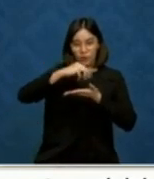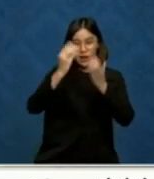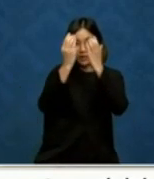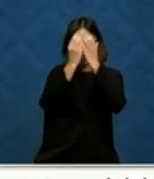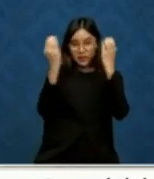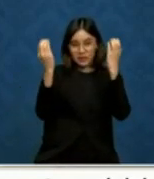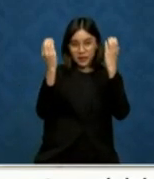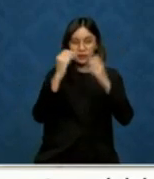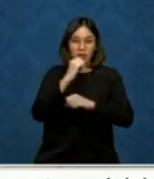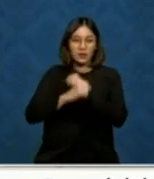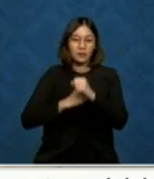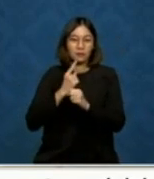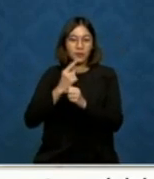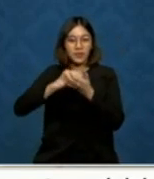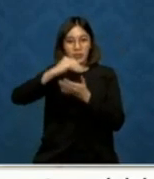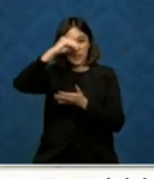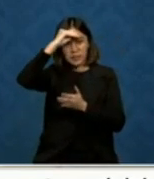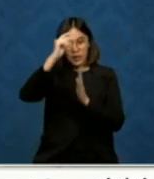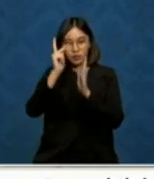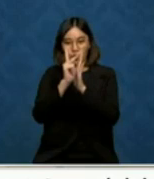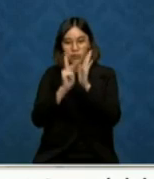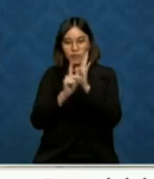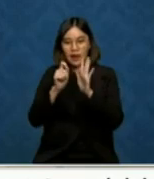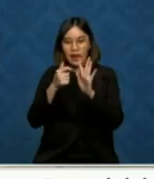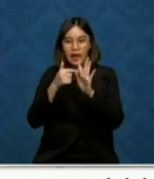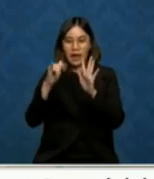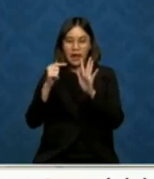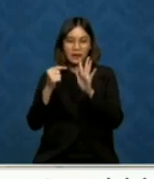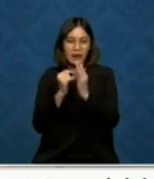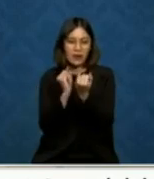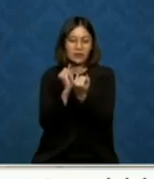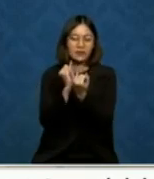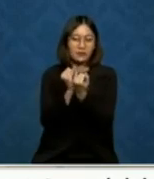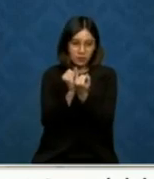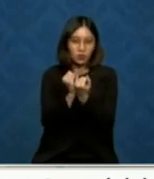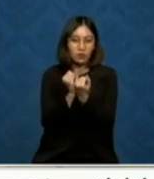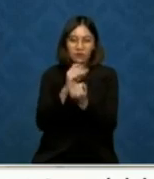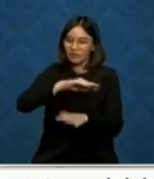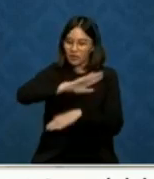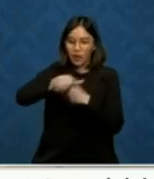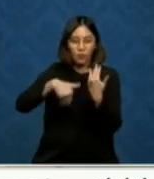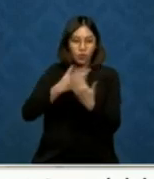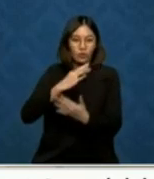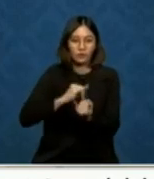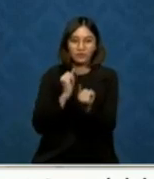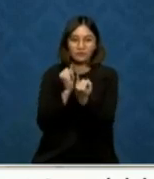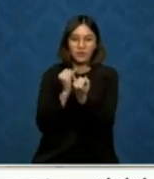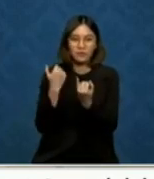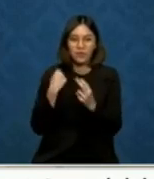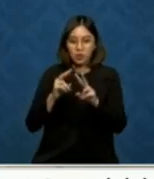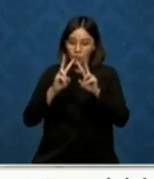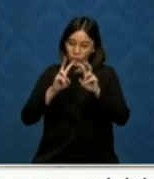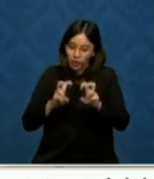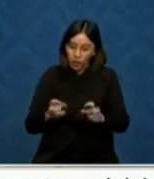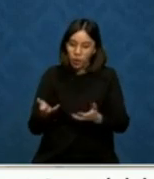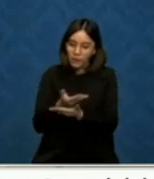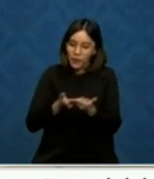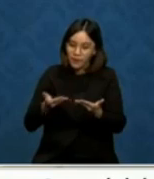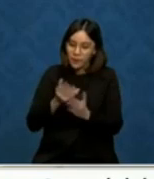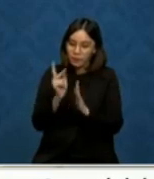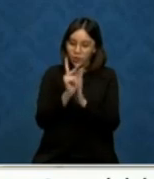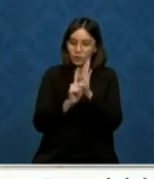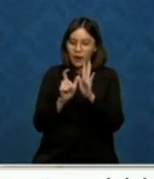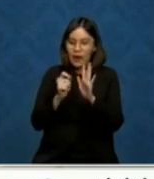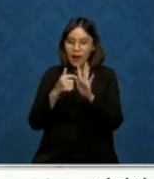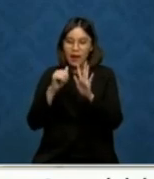อนปีหนึ่งเราเรียนประมวลกฎหมายอาญาเนี่ยเราคุ้นเคยกับสิ่งพวกนี้ดีครับและการตีความหรือการบัญญัติกฎหมายอาญาเ